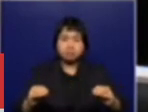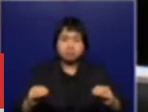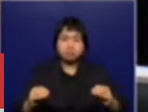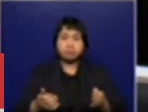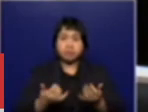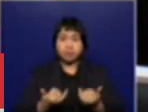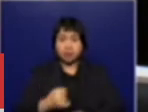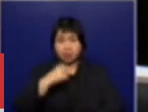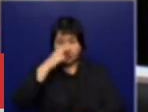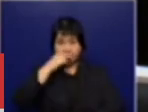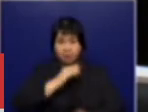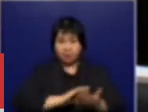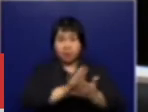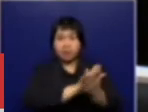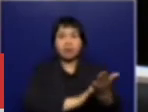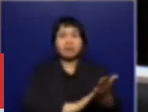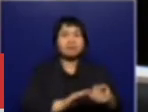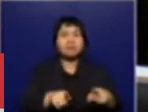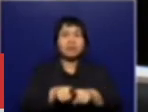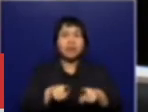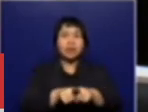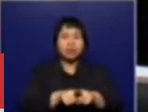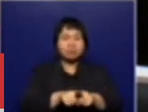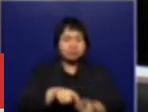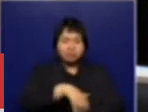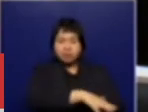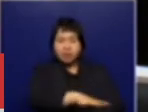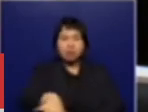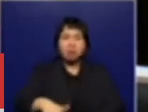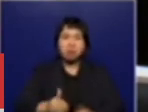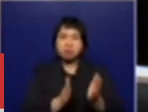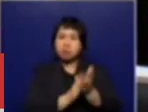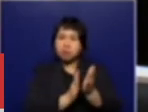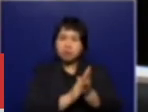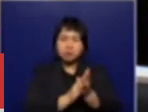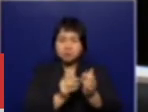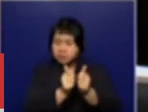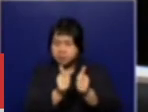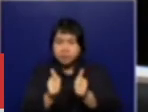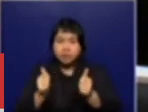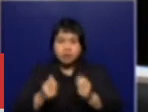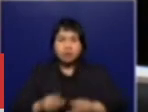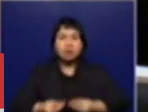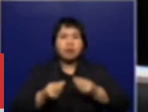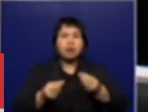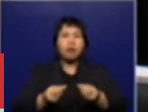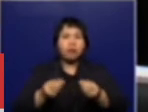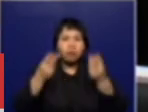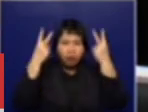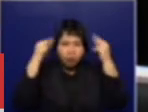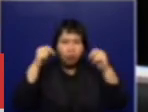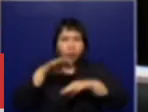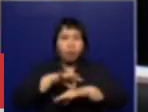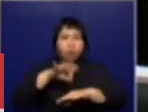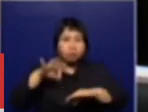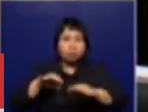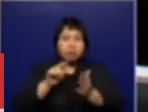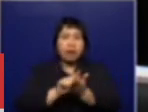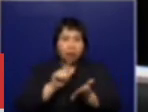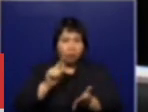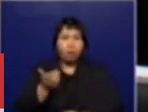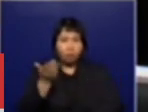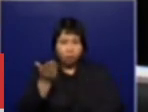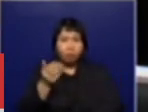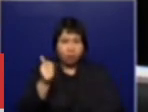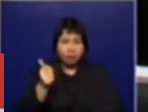ไทยทั้งประเทศเช่นเดียวกันครับเขาจะปรบมือโห่ร้องแสดงความยินดีกันทั้งประเทศลาออกเลยครับ